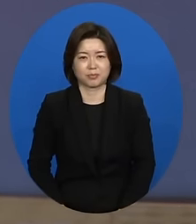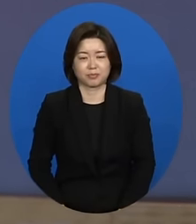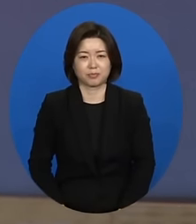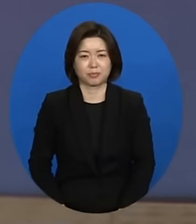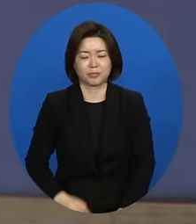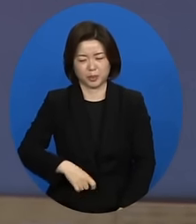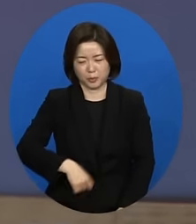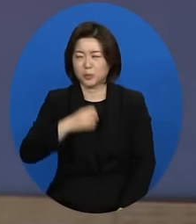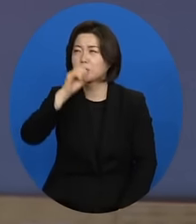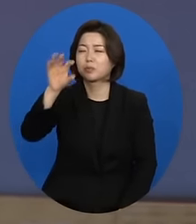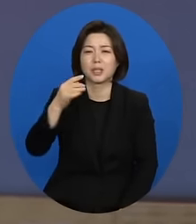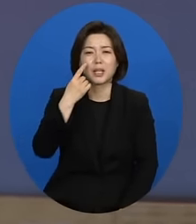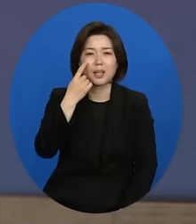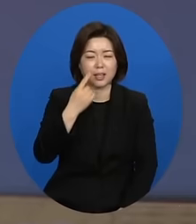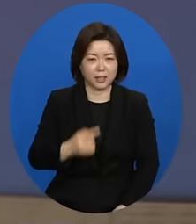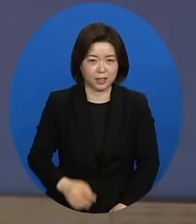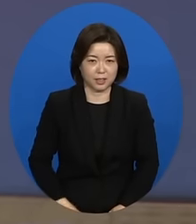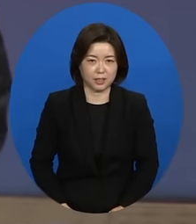솔직히 말하세요.